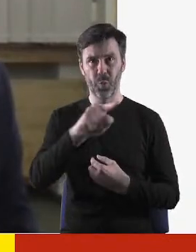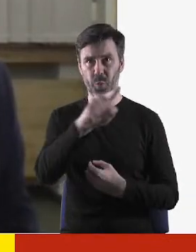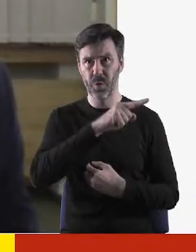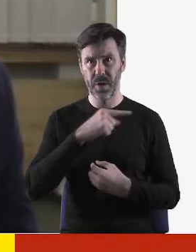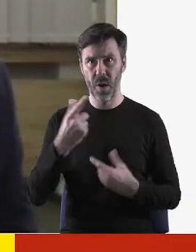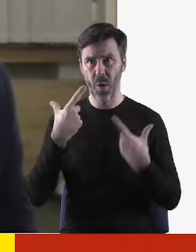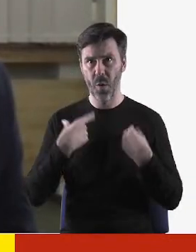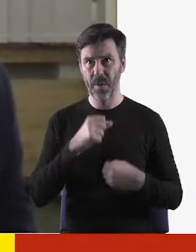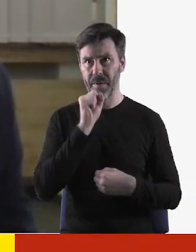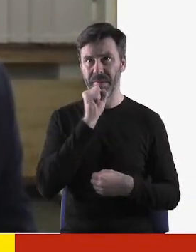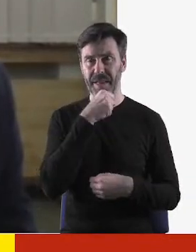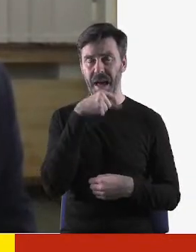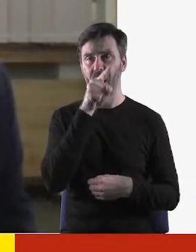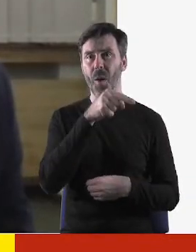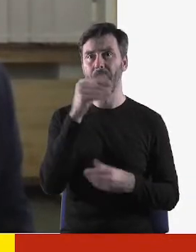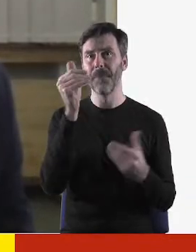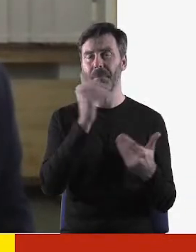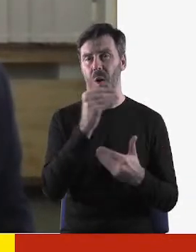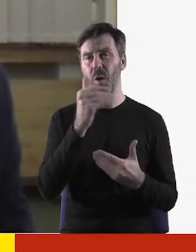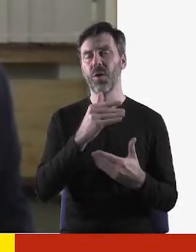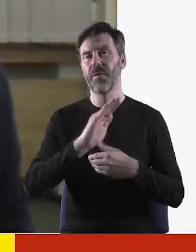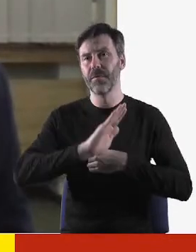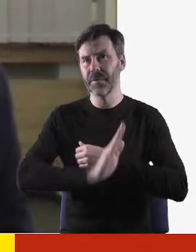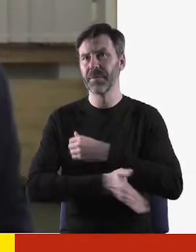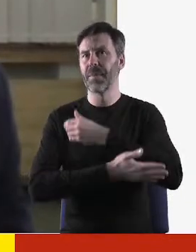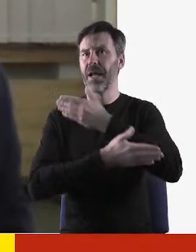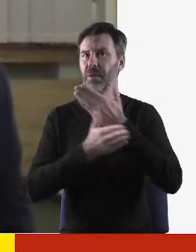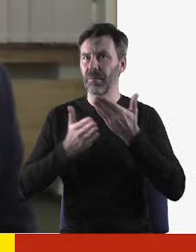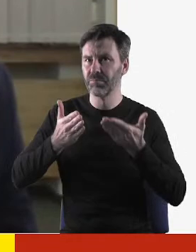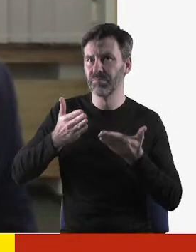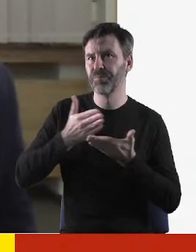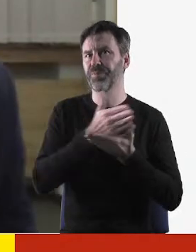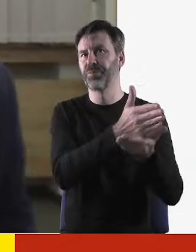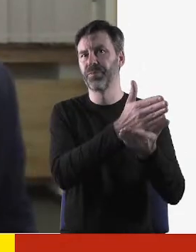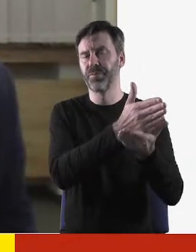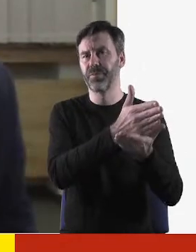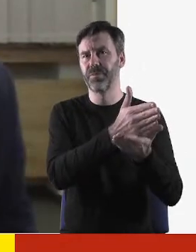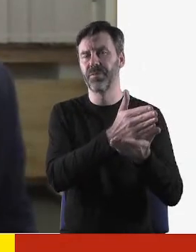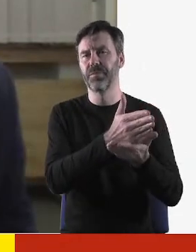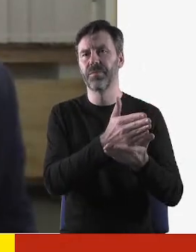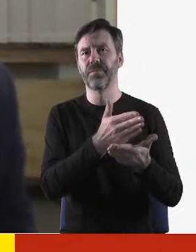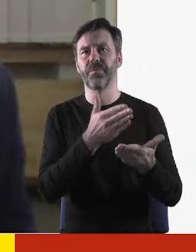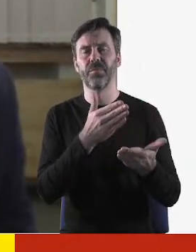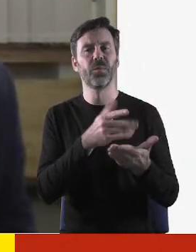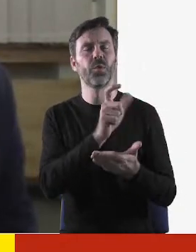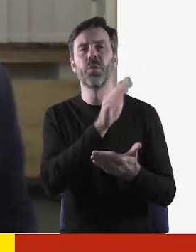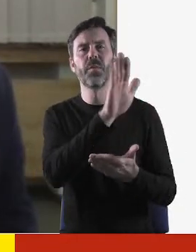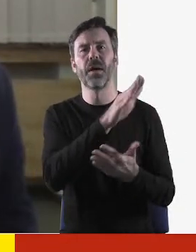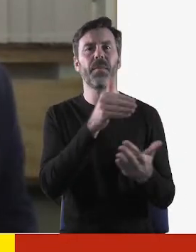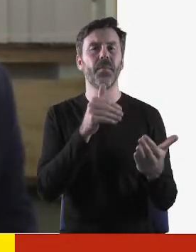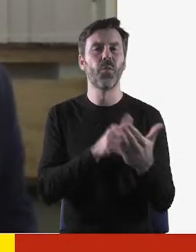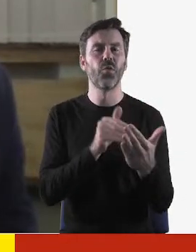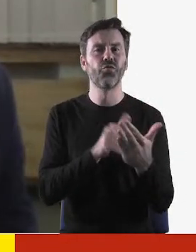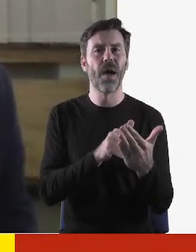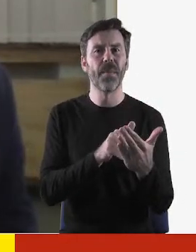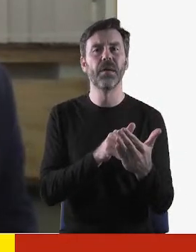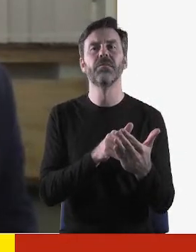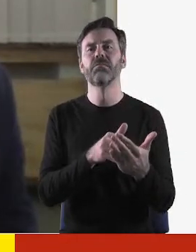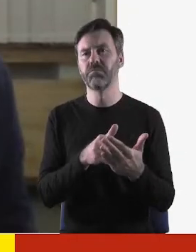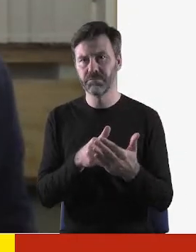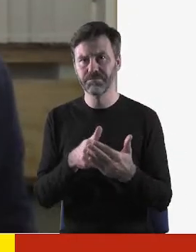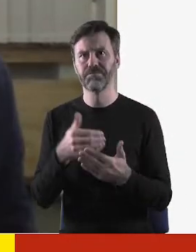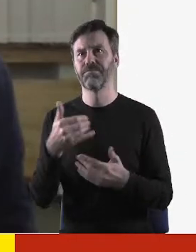województwa, mieć udzielone wsparcie w zakresie adekwatnym do potrzeb, to bardzo cenne